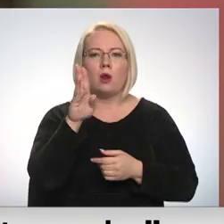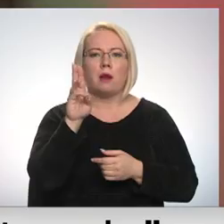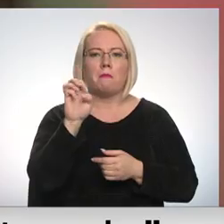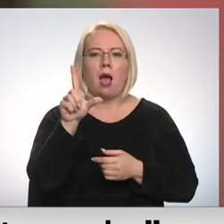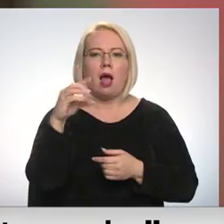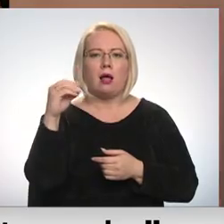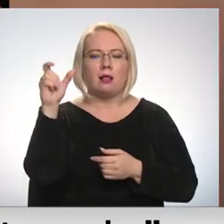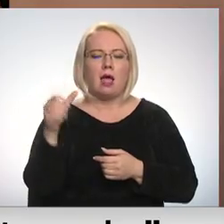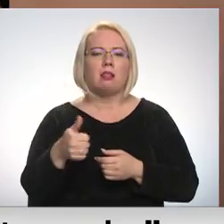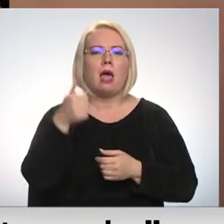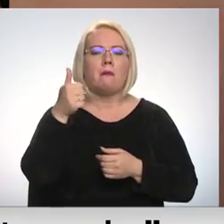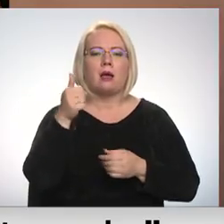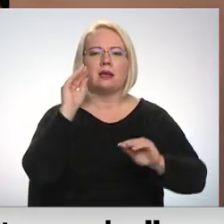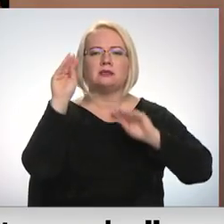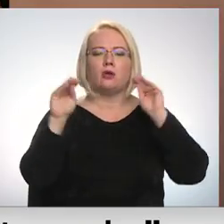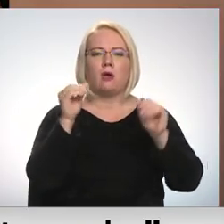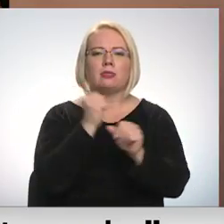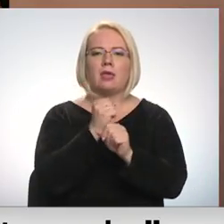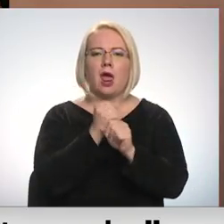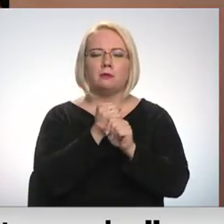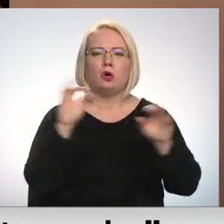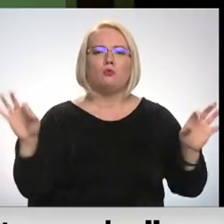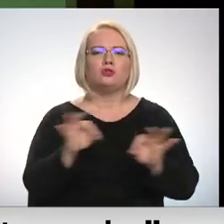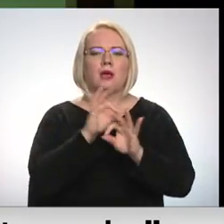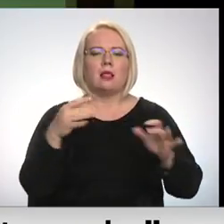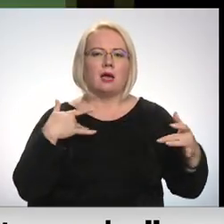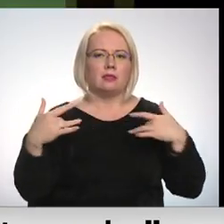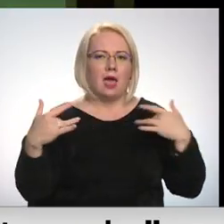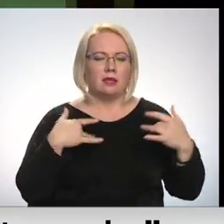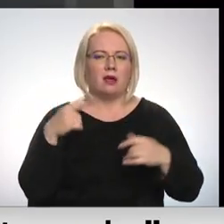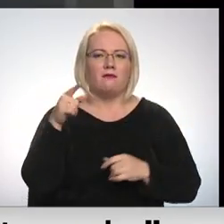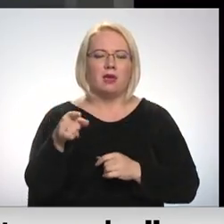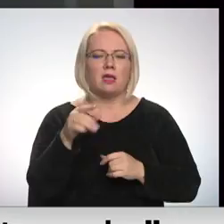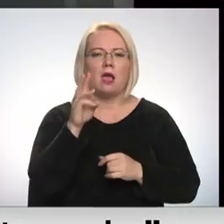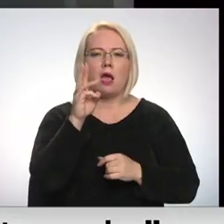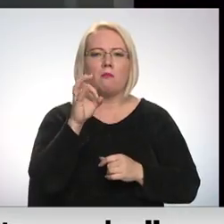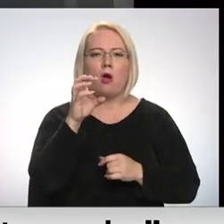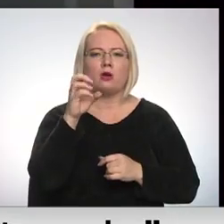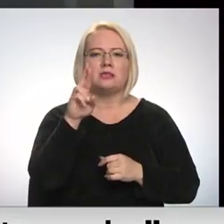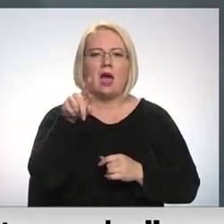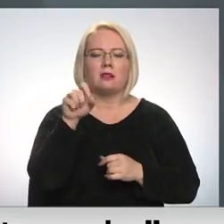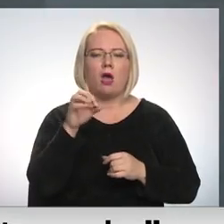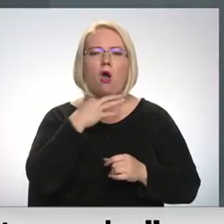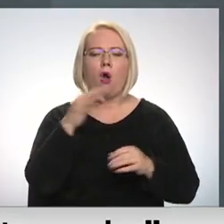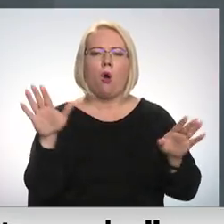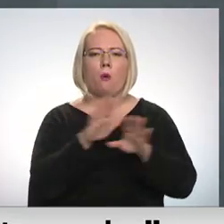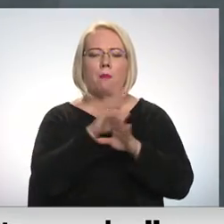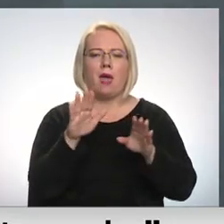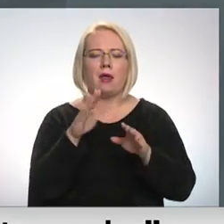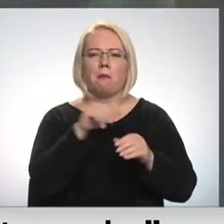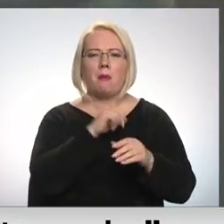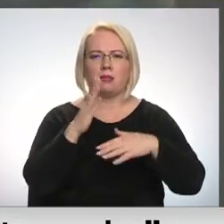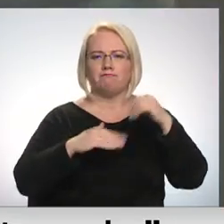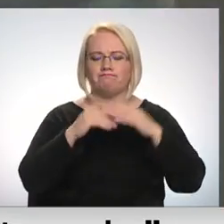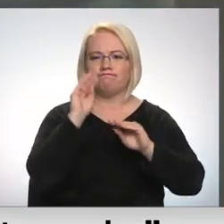labākais scenogrāfa darbs muzikālajā teātrī. Viņa pielikusi savu roku Mocarta operas Don Žuans iestudējumam Permas operas un baleta